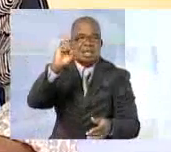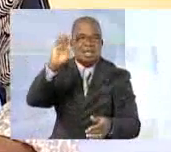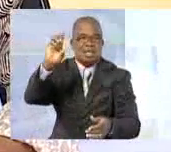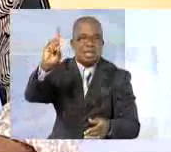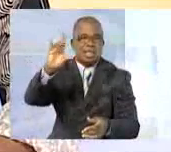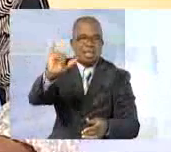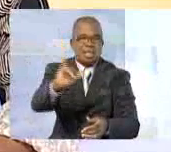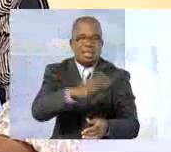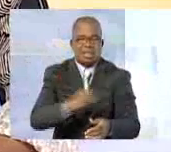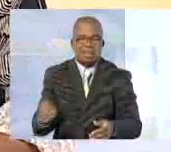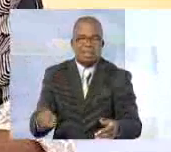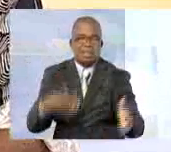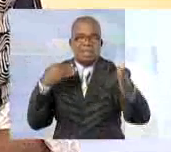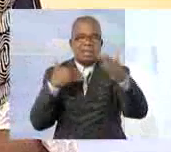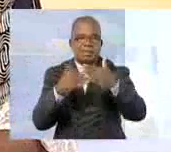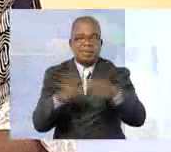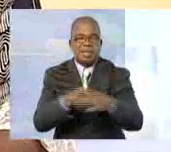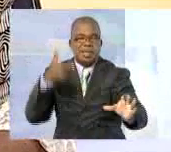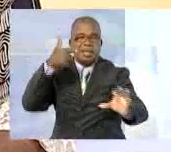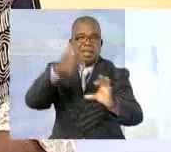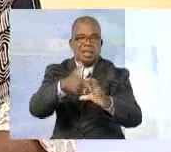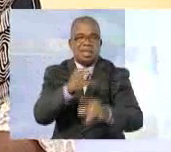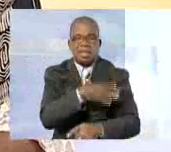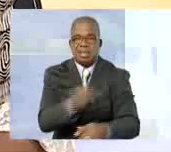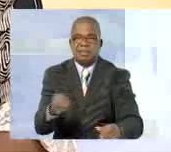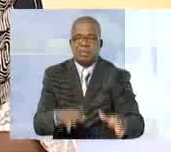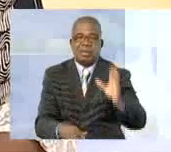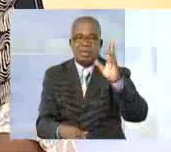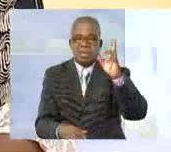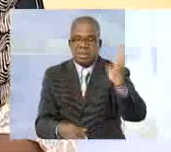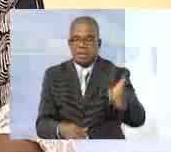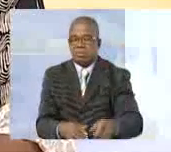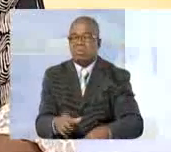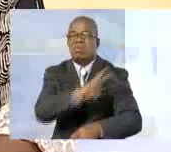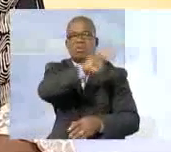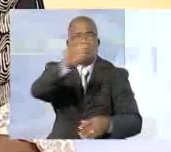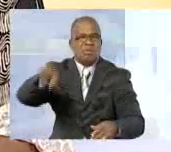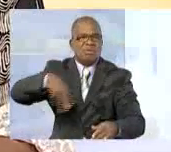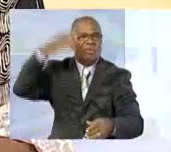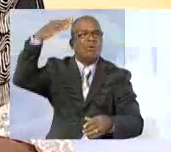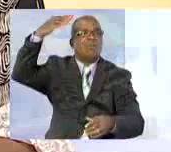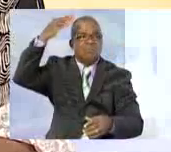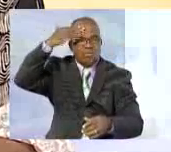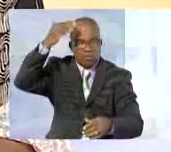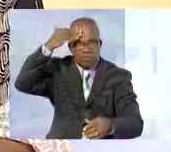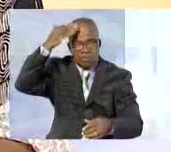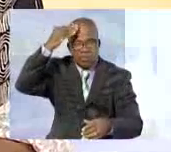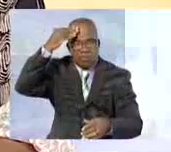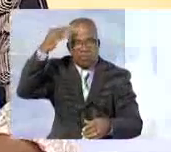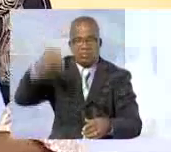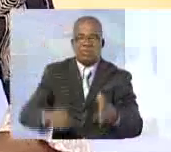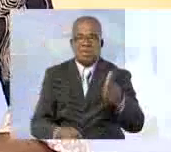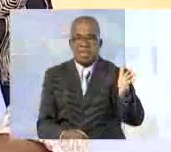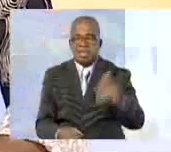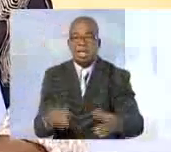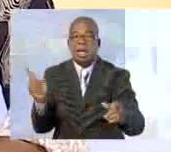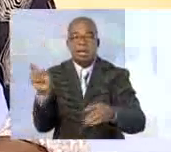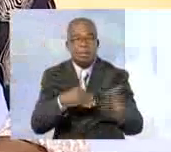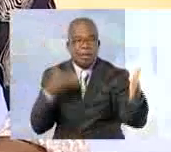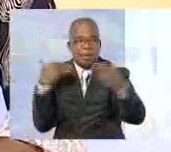tranche, face à la station-service, bâtiment partageant un mur de clôture mitoyen avec l'agence Sceaux-de-Scie.